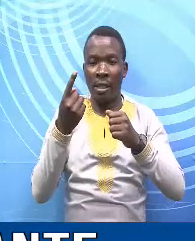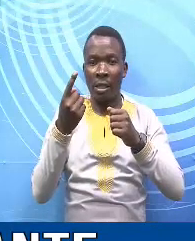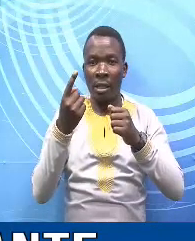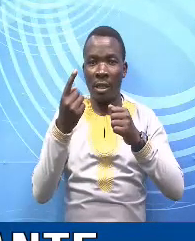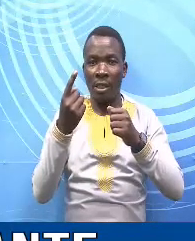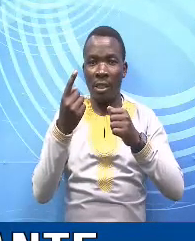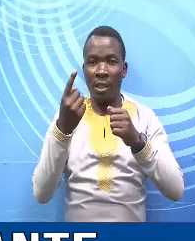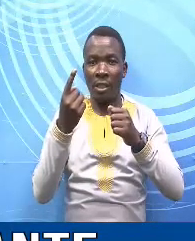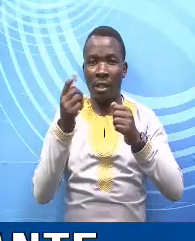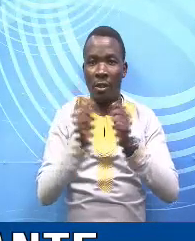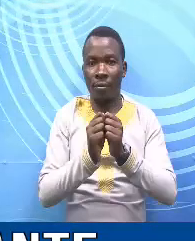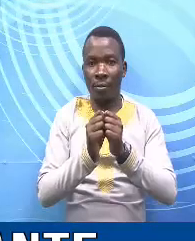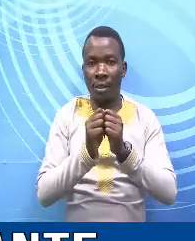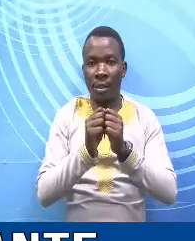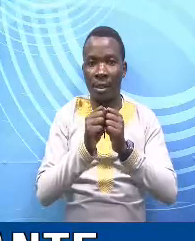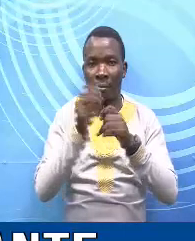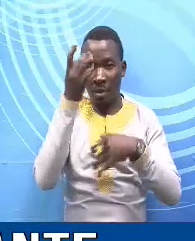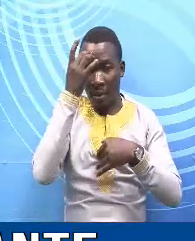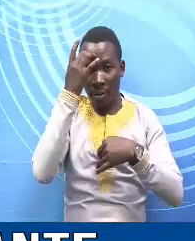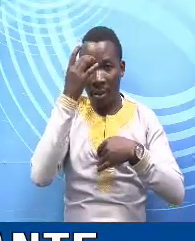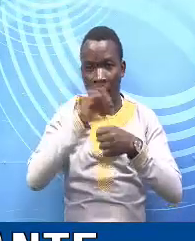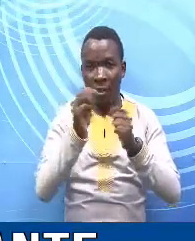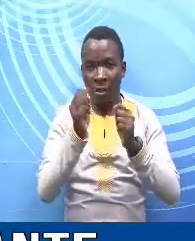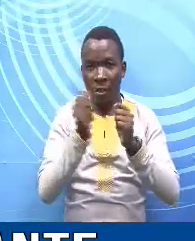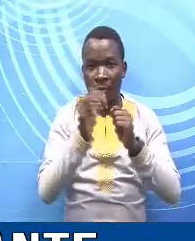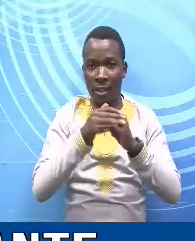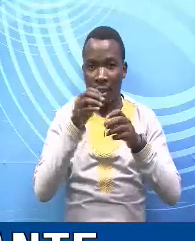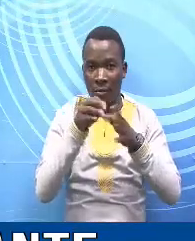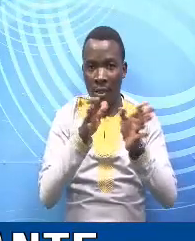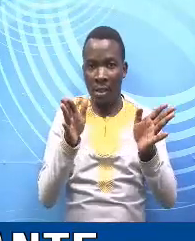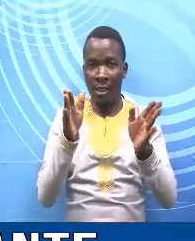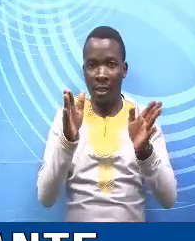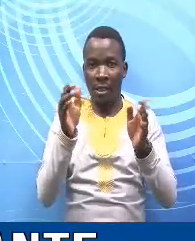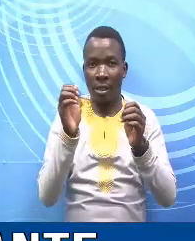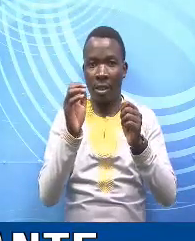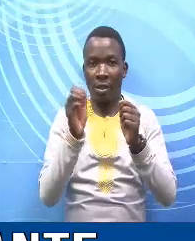110. Abantu 110 bituma bamaze kwandura COVID-19 bose muri rusange bo